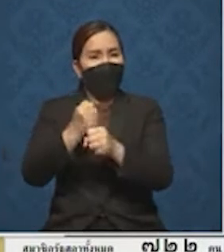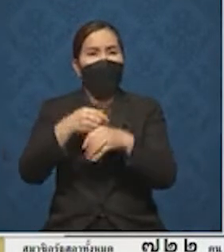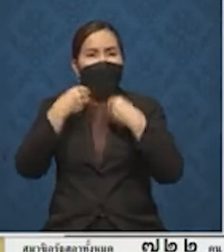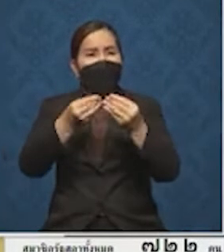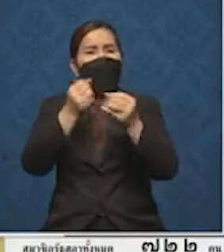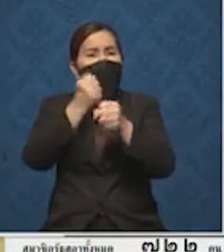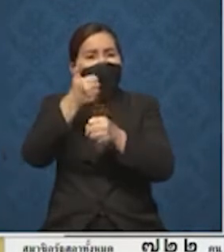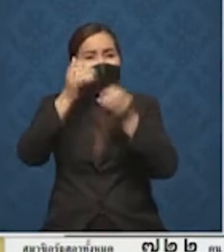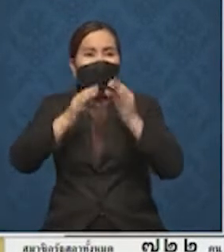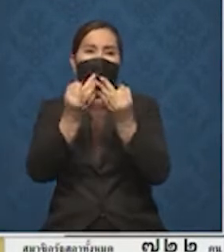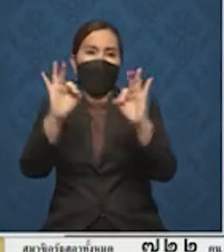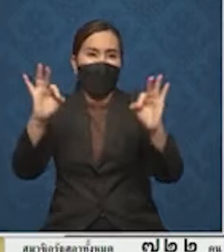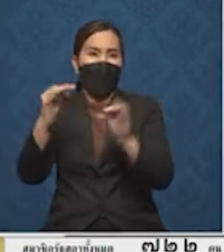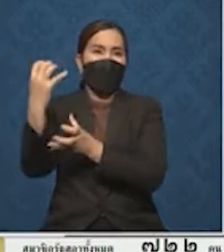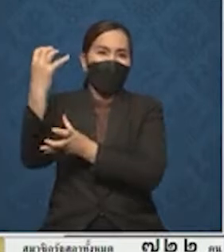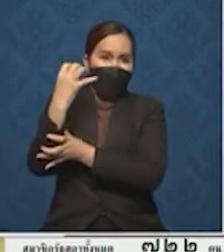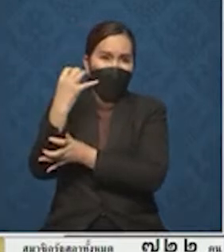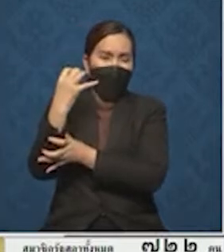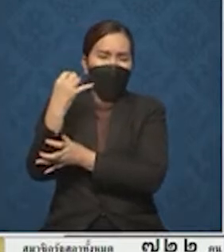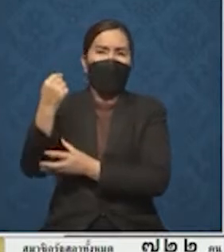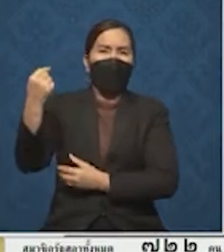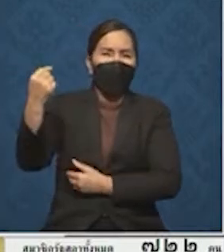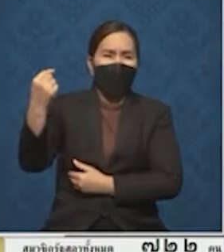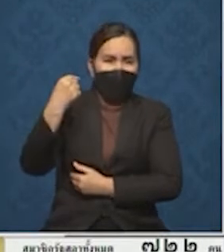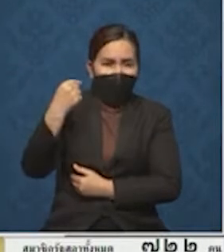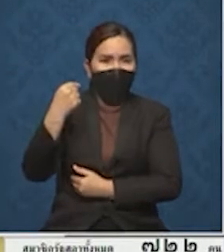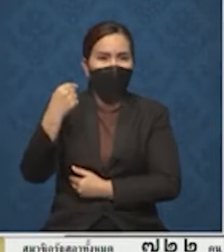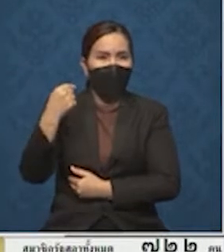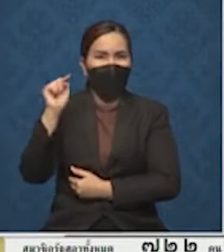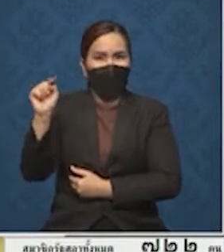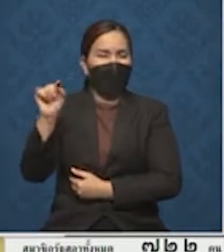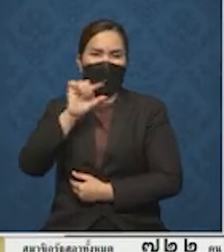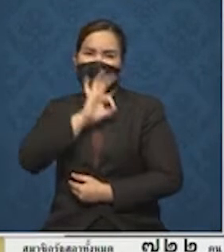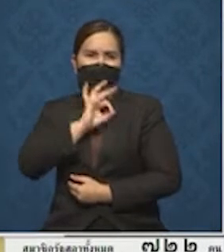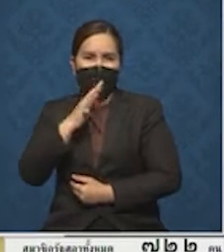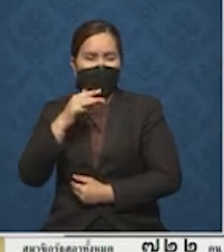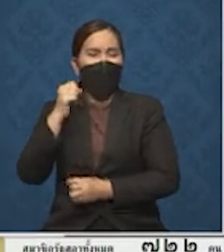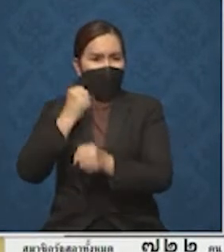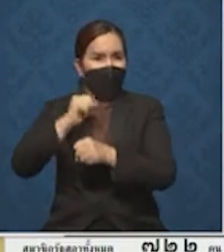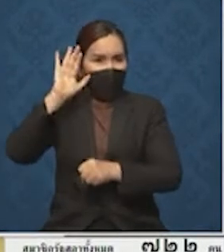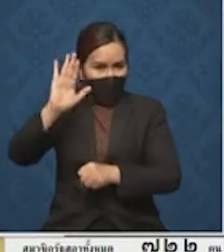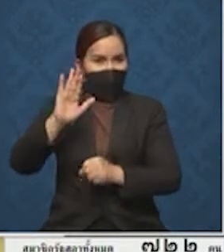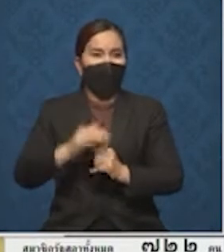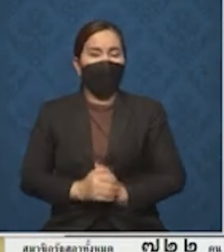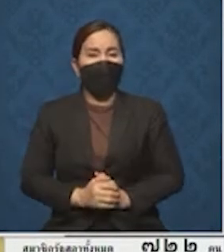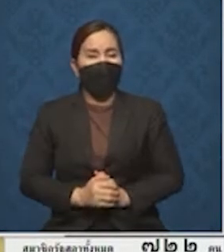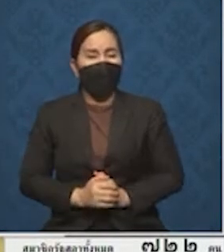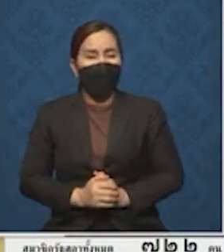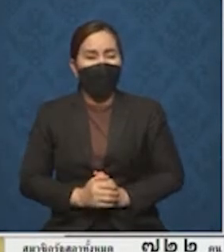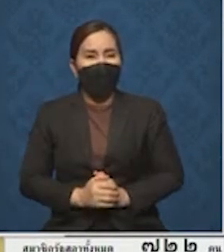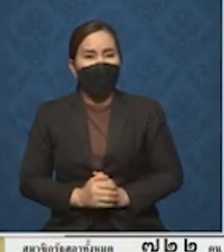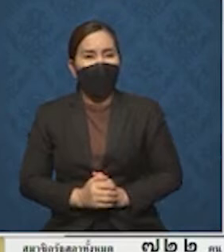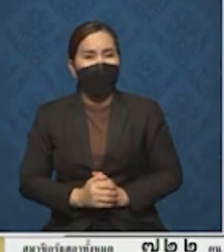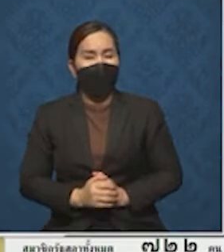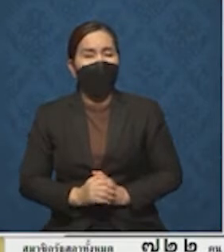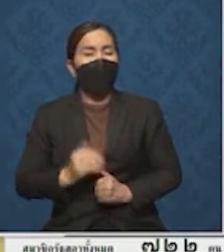สระไม่ถูกข้อบงำ หรอที่นำโดยบุคคลที่ไม่ใช่สมาชิของพัการเมืองนั้นรวมทั้งมีมาต